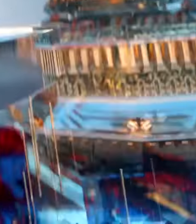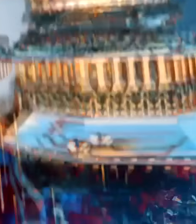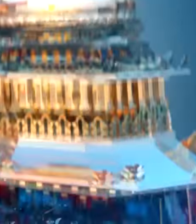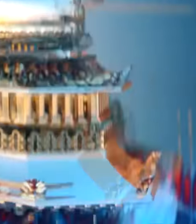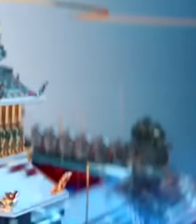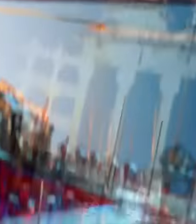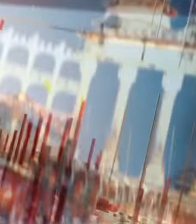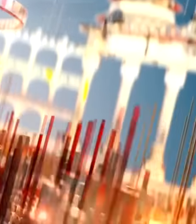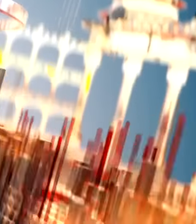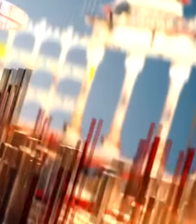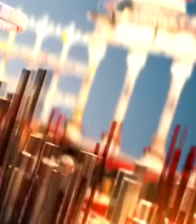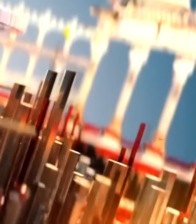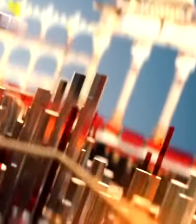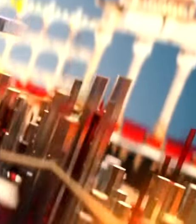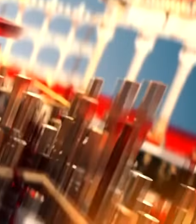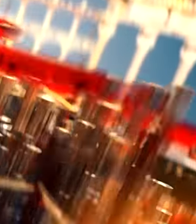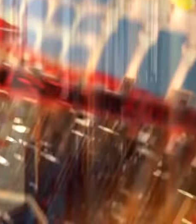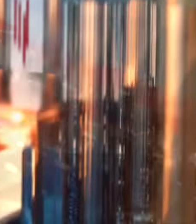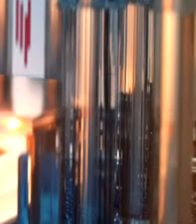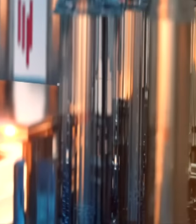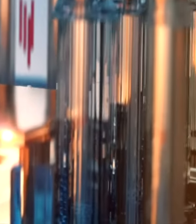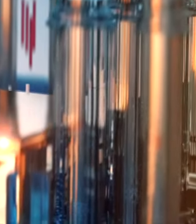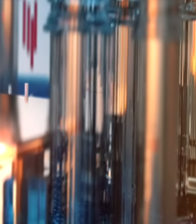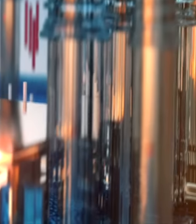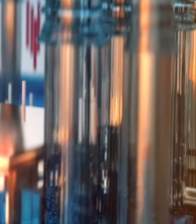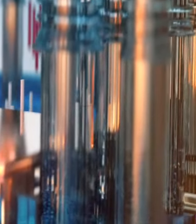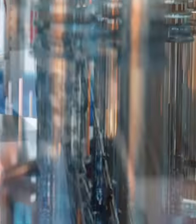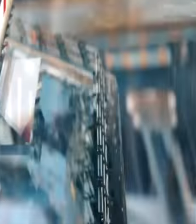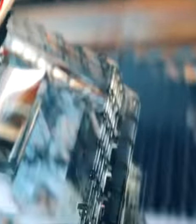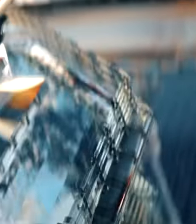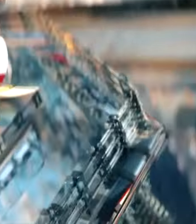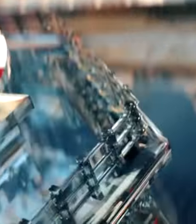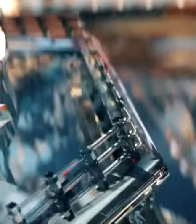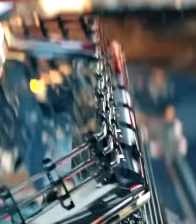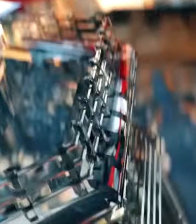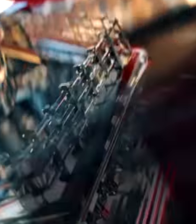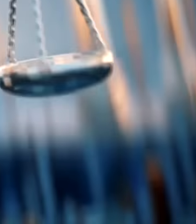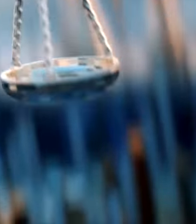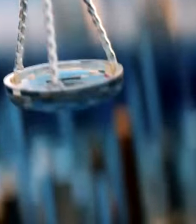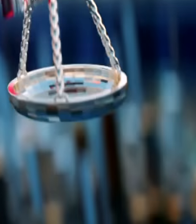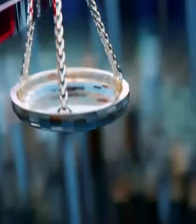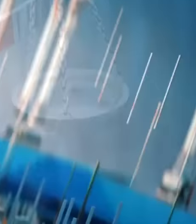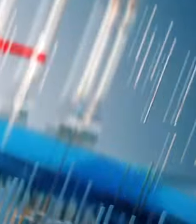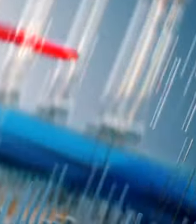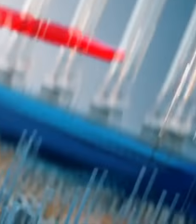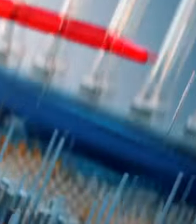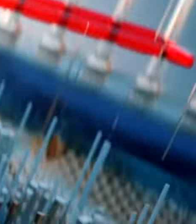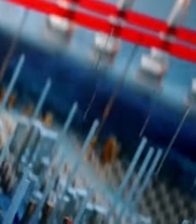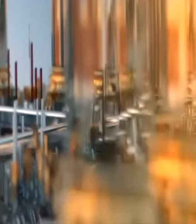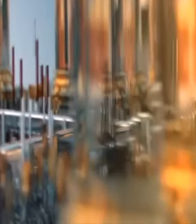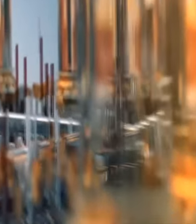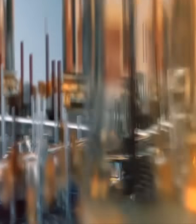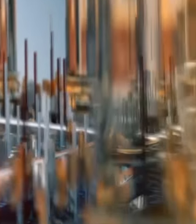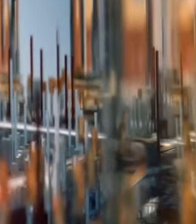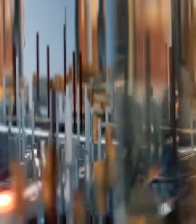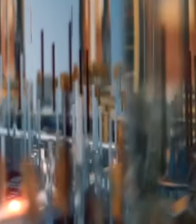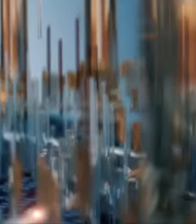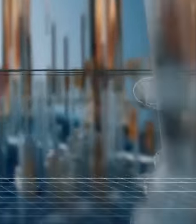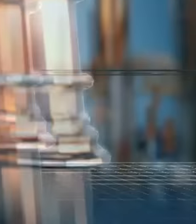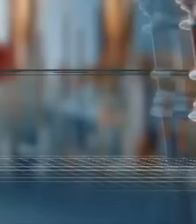अब शुरू होने जा रहा है देश का सबसे बड़ा मुकदमा आपकी अदालत रजत